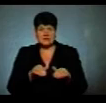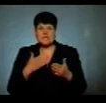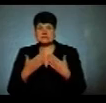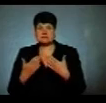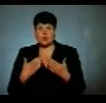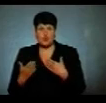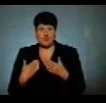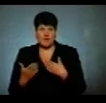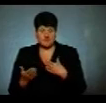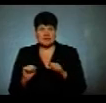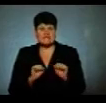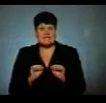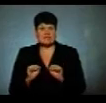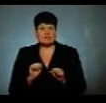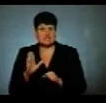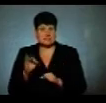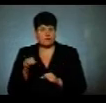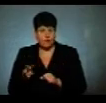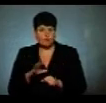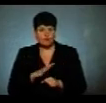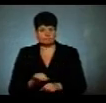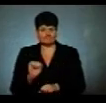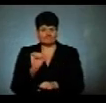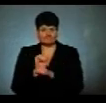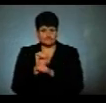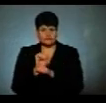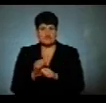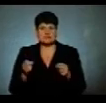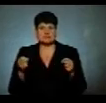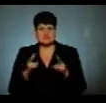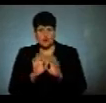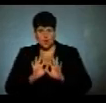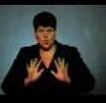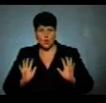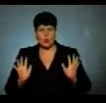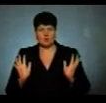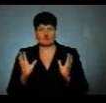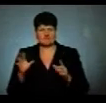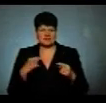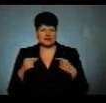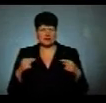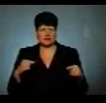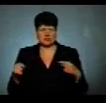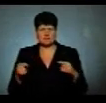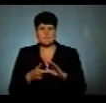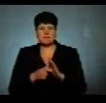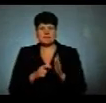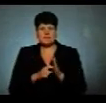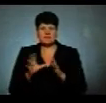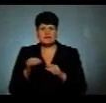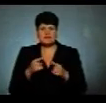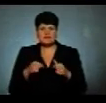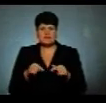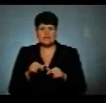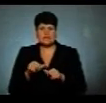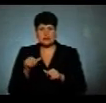з керівництвом було перекрито спеціальною огороджуючою лентою всі приміщення всіх відділів, крім